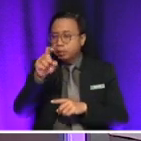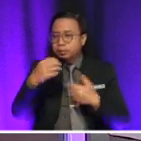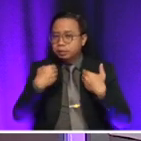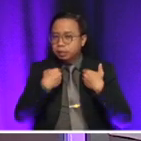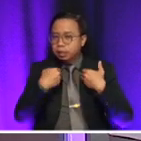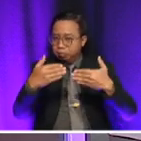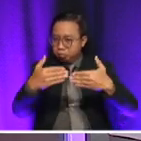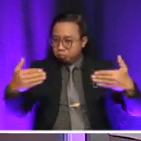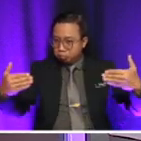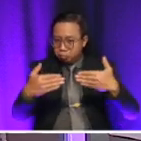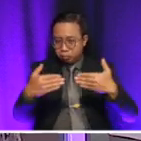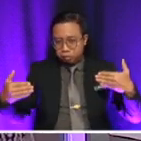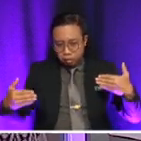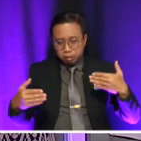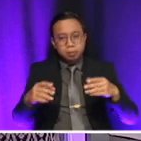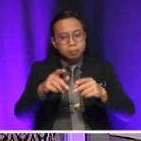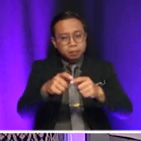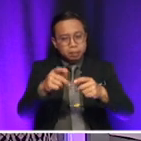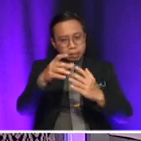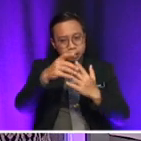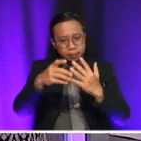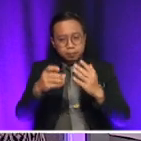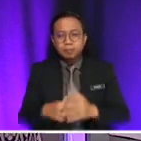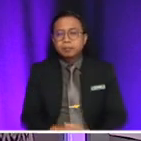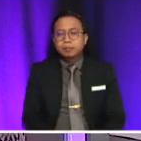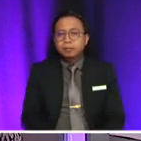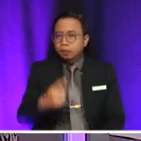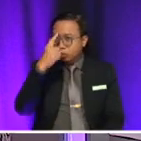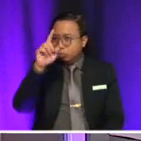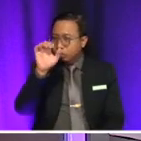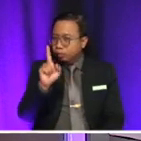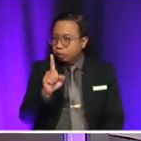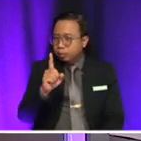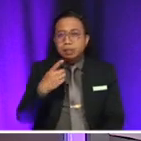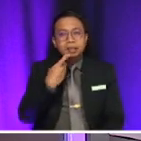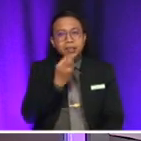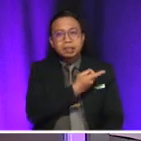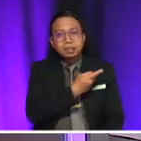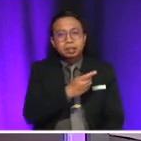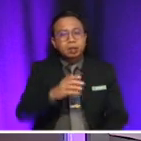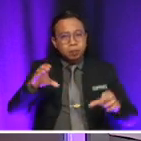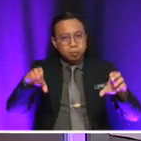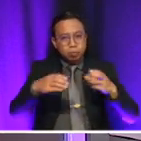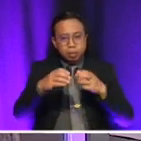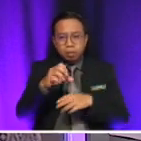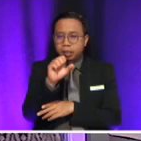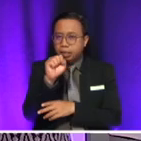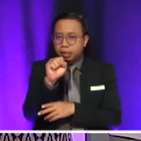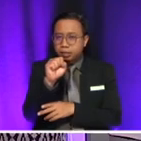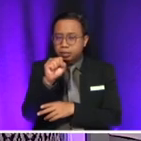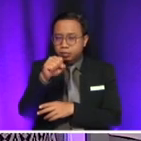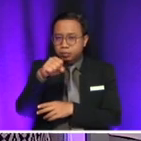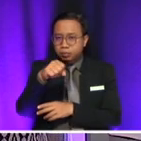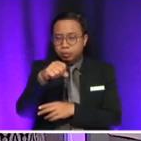kawasan pemilihan jadi untuk yang pertama ini kita tumbuhkan suruhan Jaya penentuan